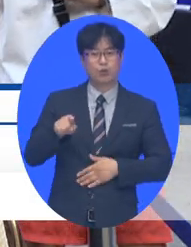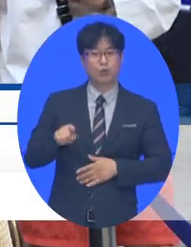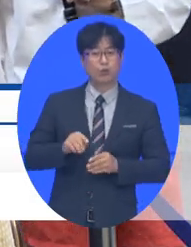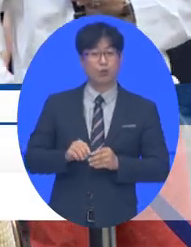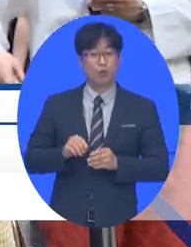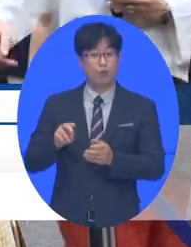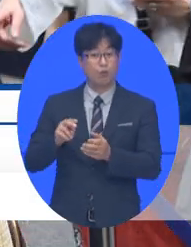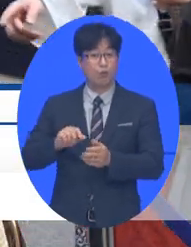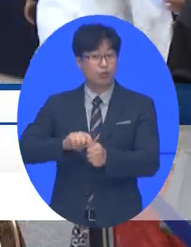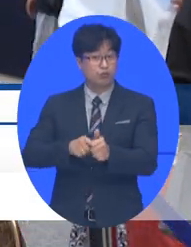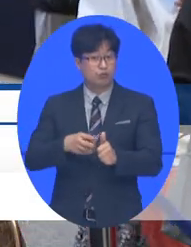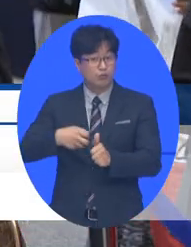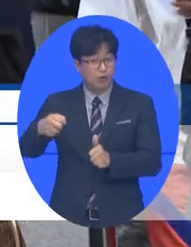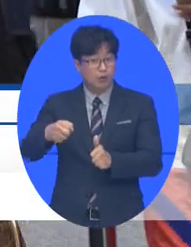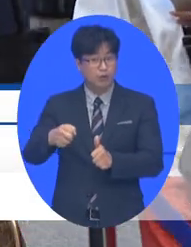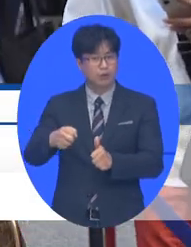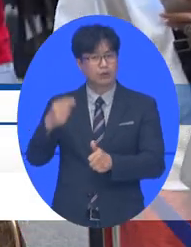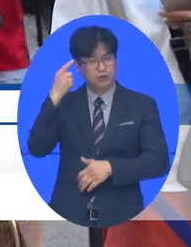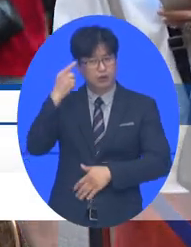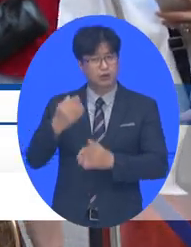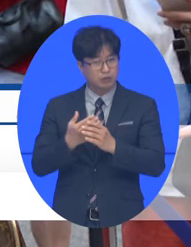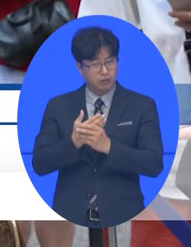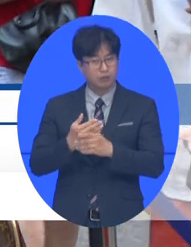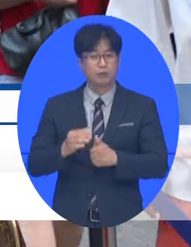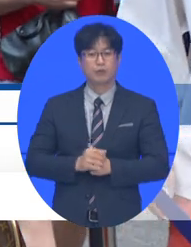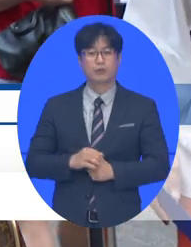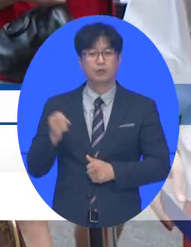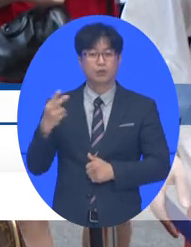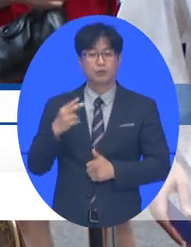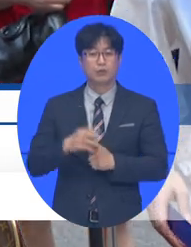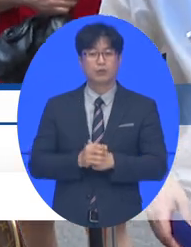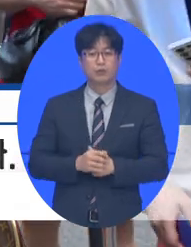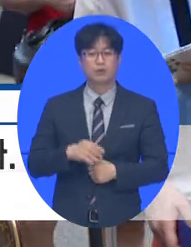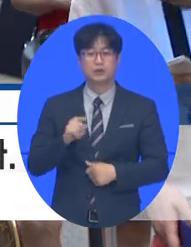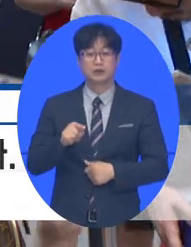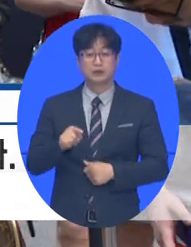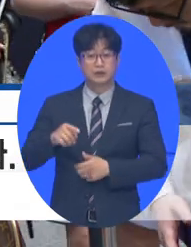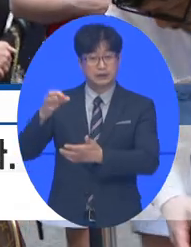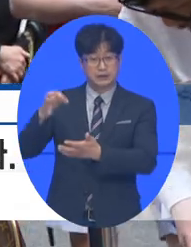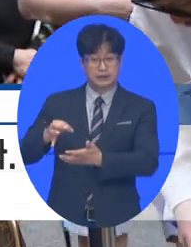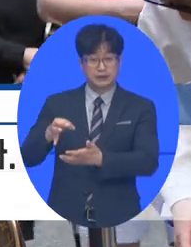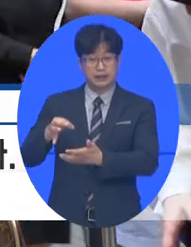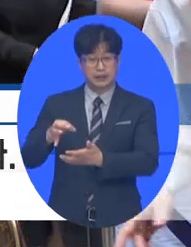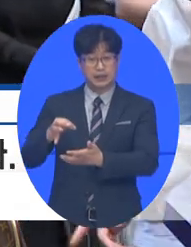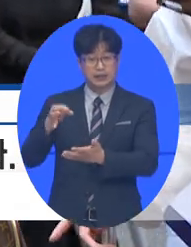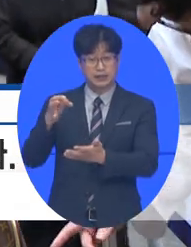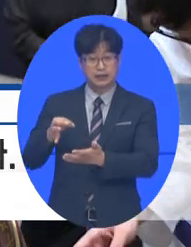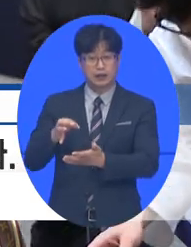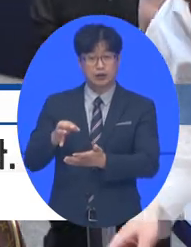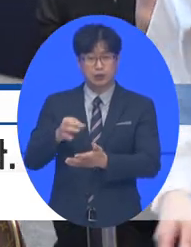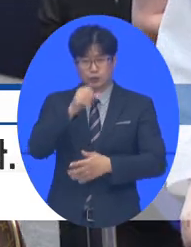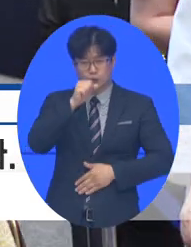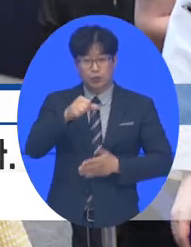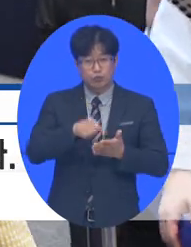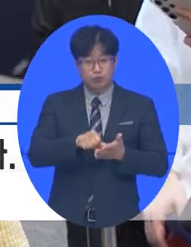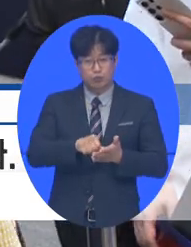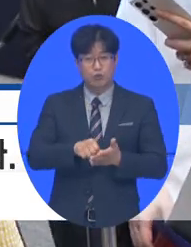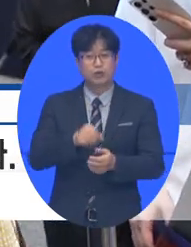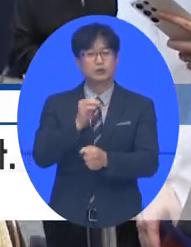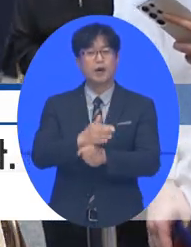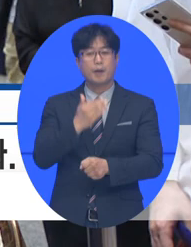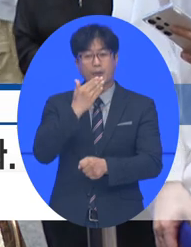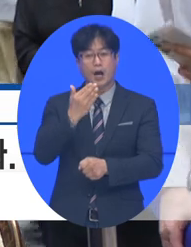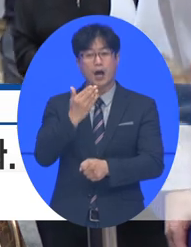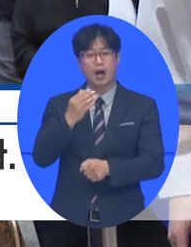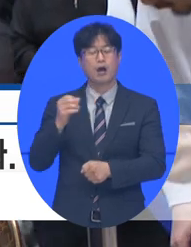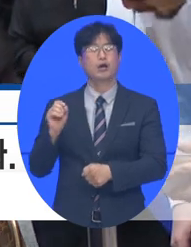내 물건들이 이렇게 나올 수도 있겠다라는 생각도 하게 될 것 같기도 하고, 그리고 이런 게 모여 있을 경우